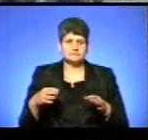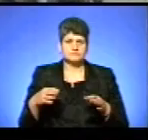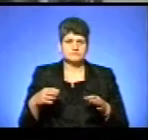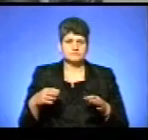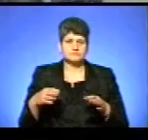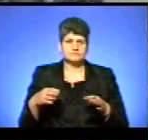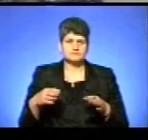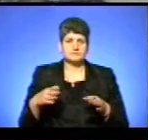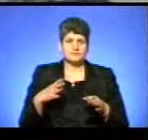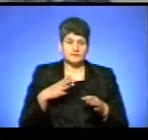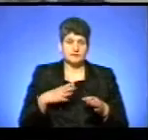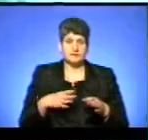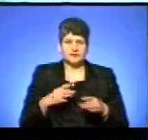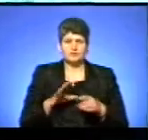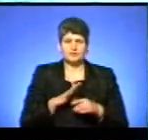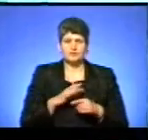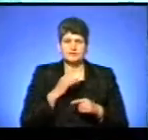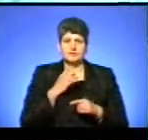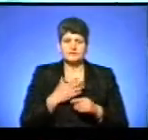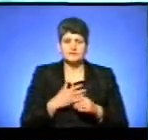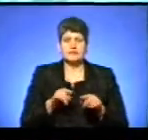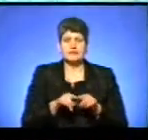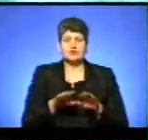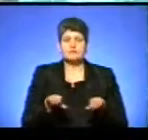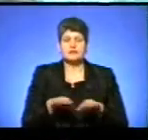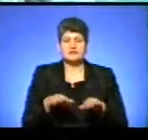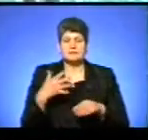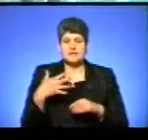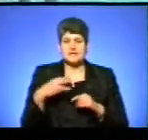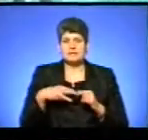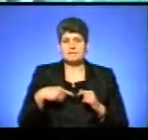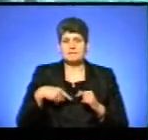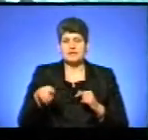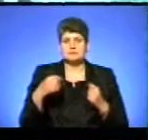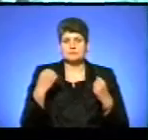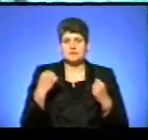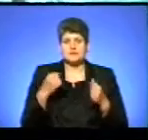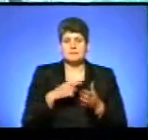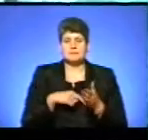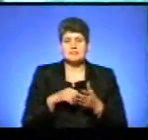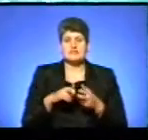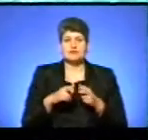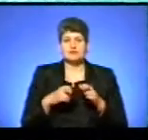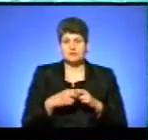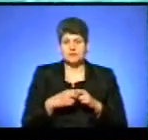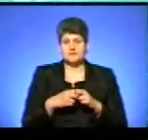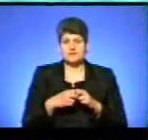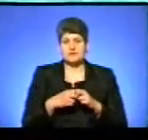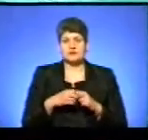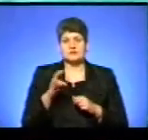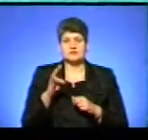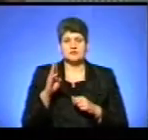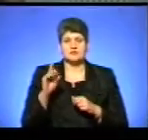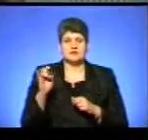в цьому все було доволі важко. Також пливе дистанцію 50 метрів спортсмен з міста Івано-Франківськ Назар